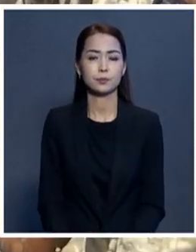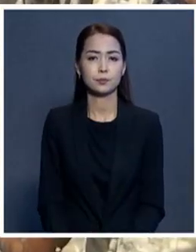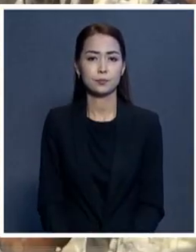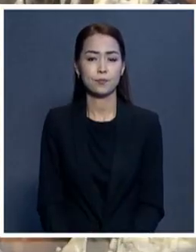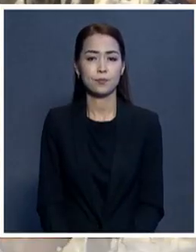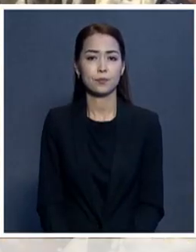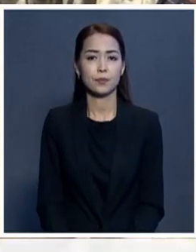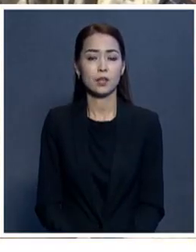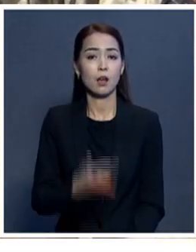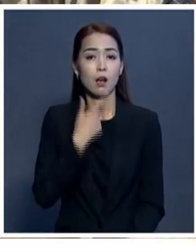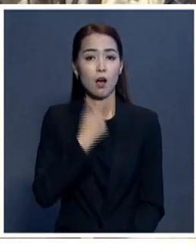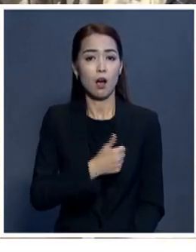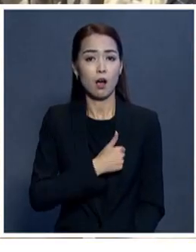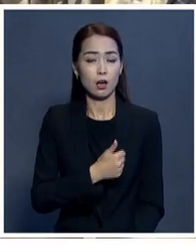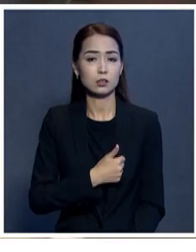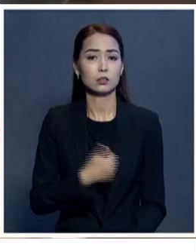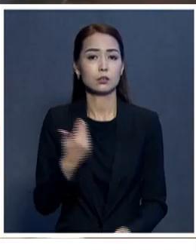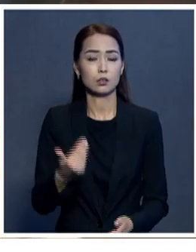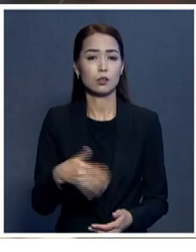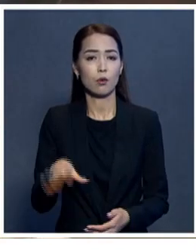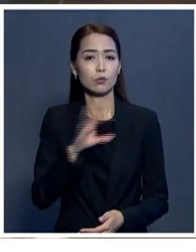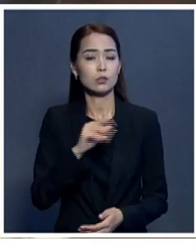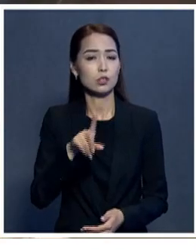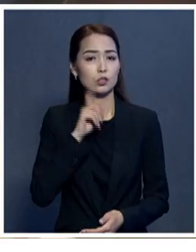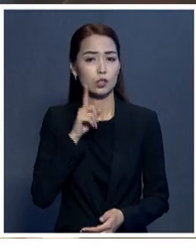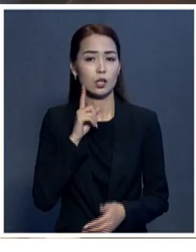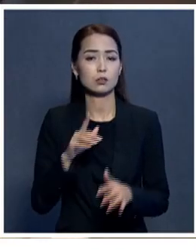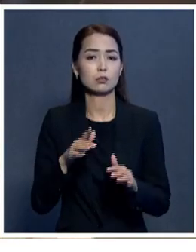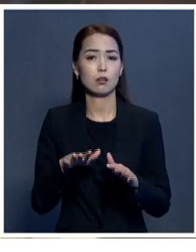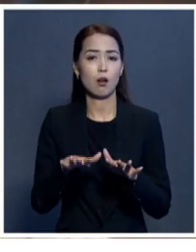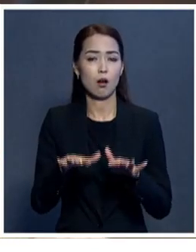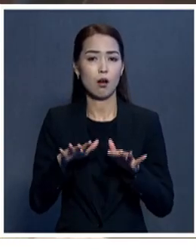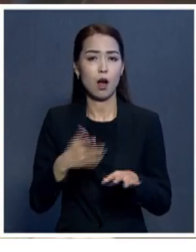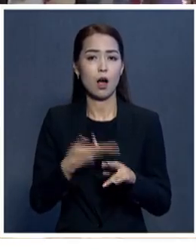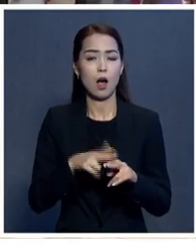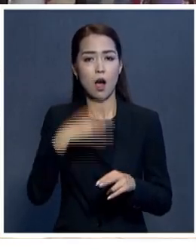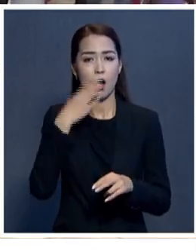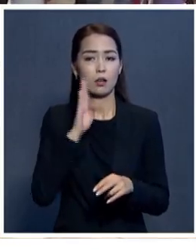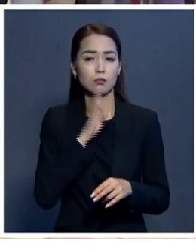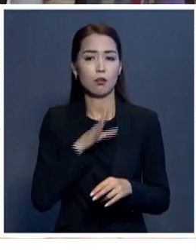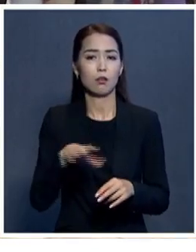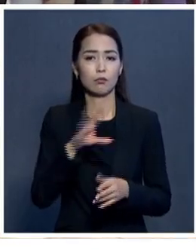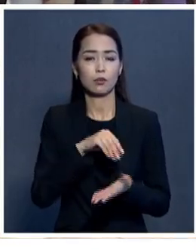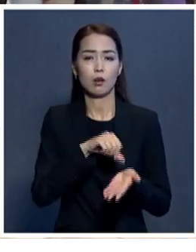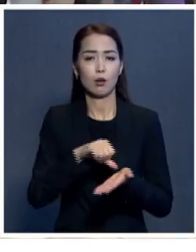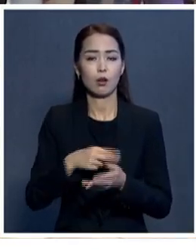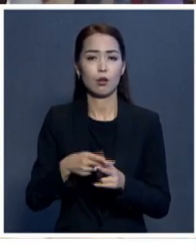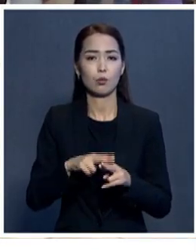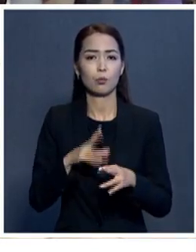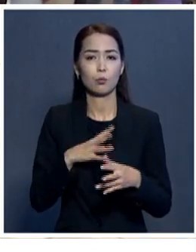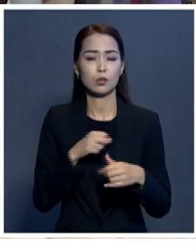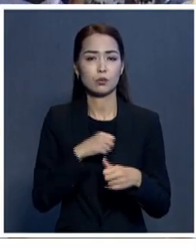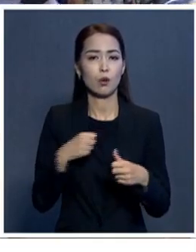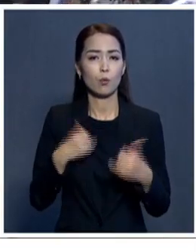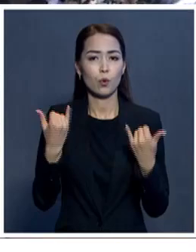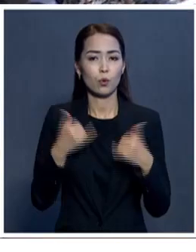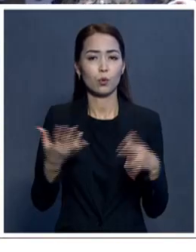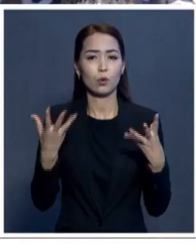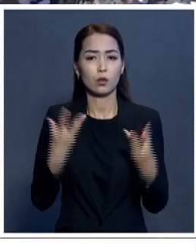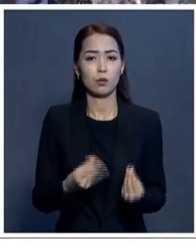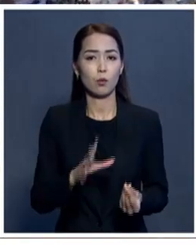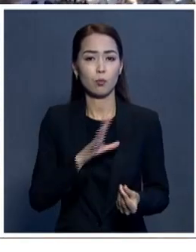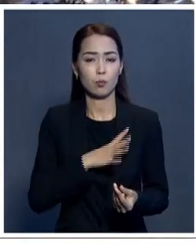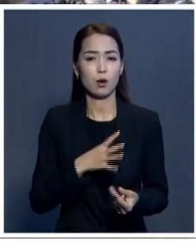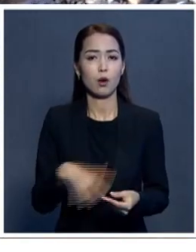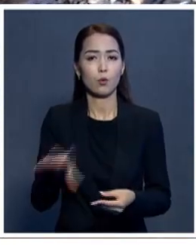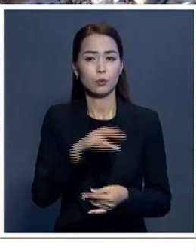Әскери ант беру рәсімі жауынгер атанған жігіттерге, олардың ата-анасымен жақындары үшінде ерекше күн. Сондықтан бұл күндері күршімге еліміздің